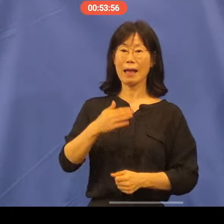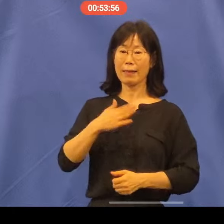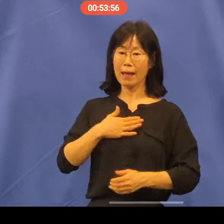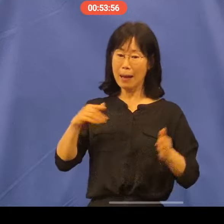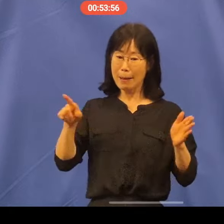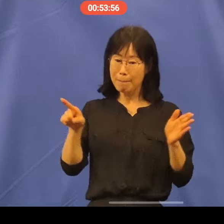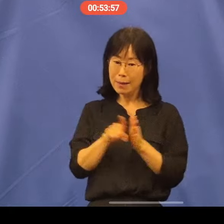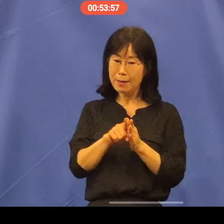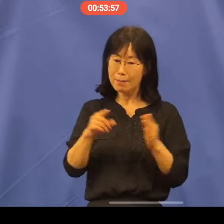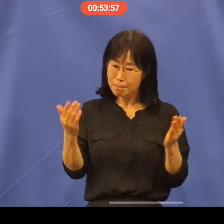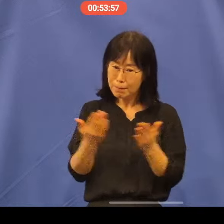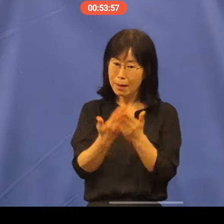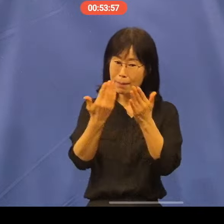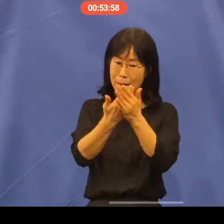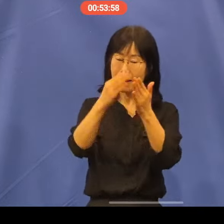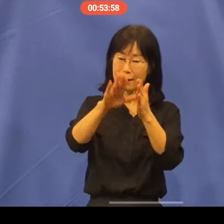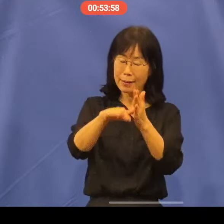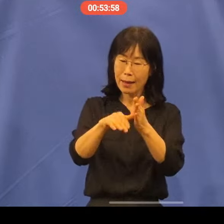해드립니다.